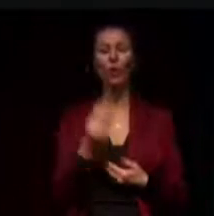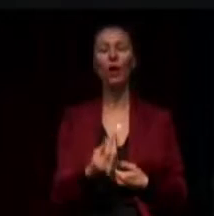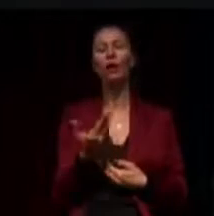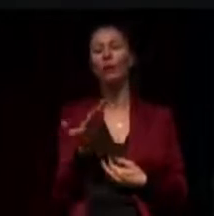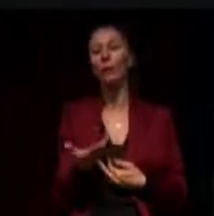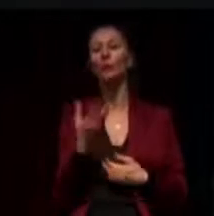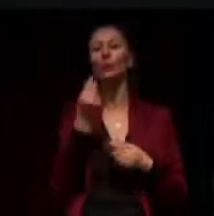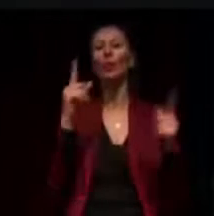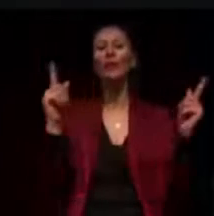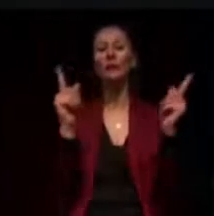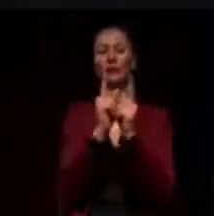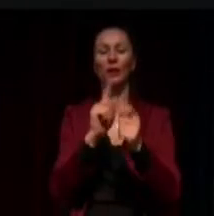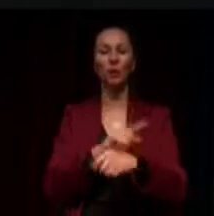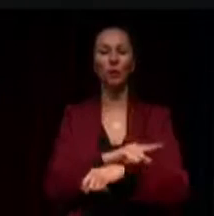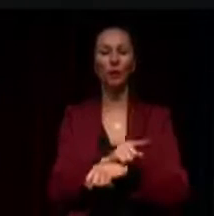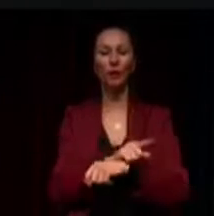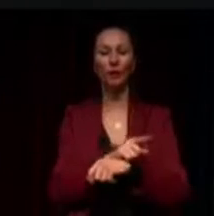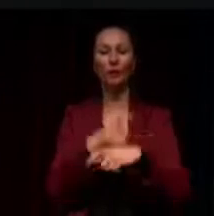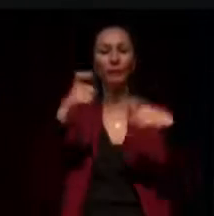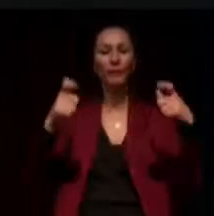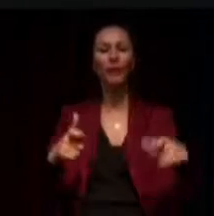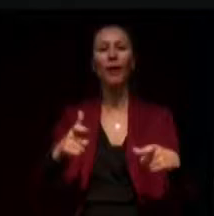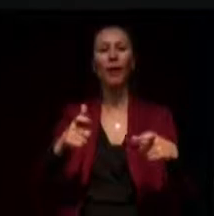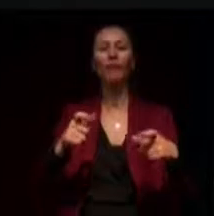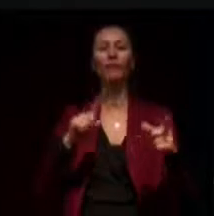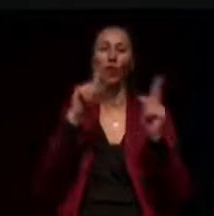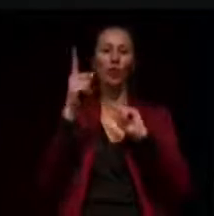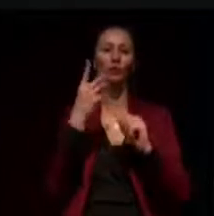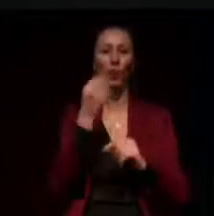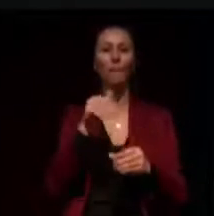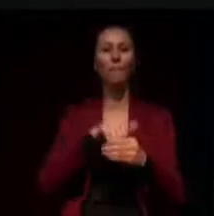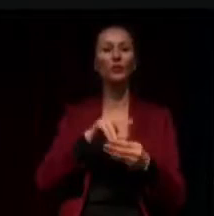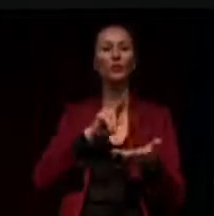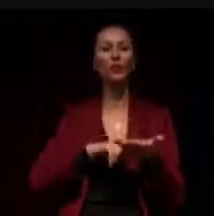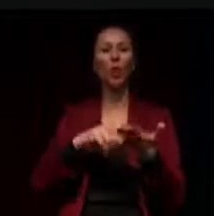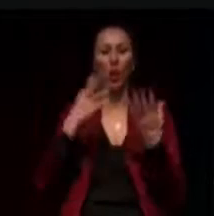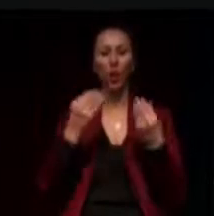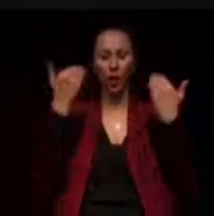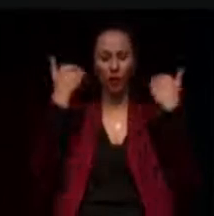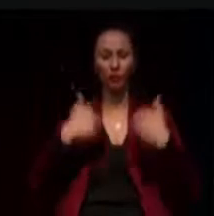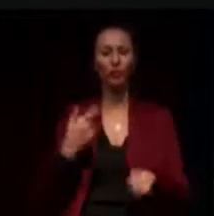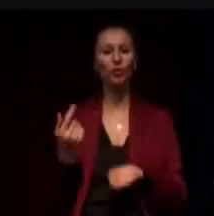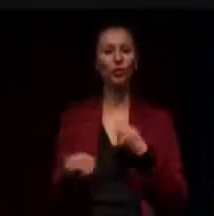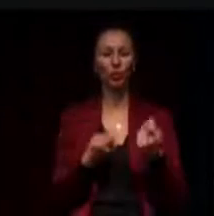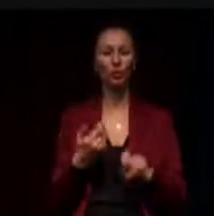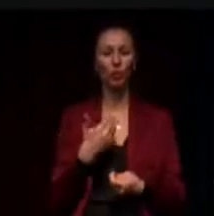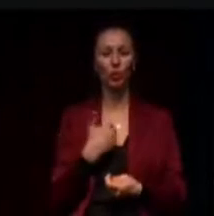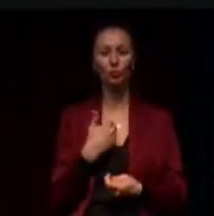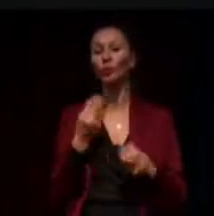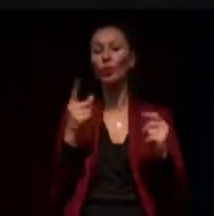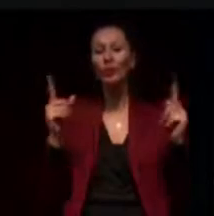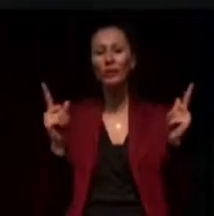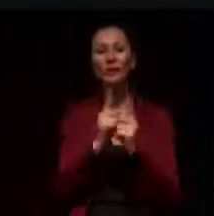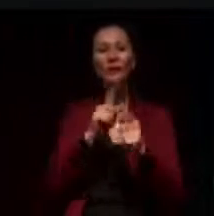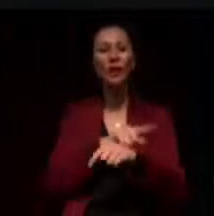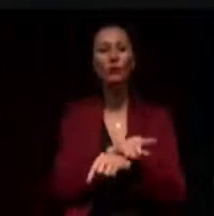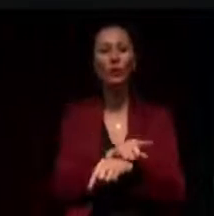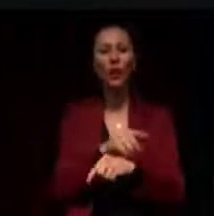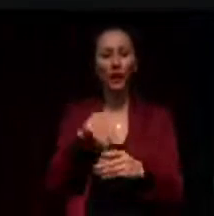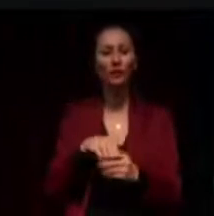çok kısa bir süredir yerel yönetici olarak çalışıyorum, meclis üyesi olarak çalışıyorum. Ve bu kısa süre